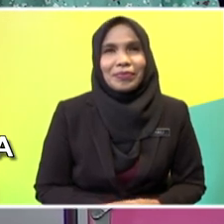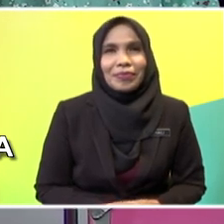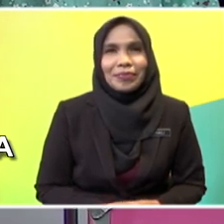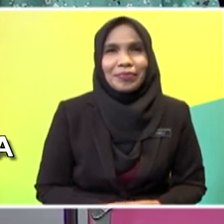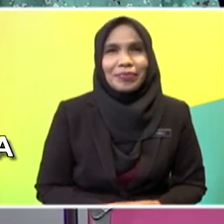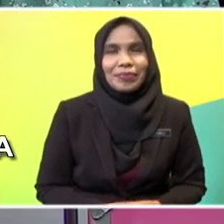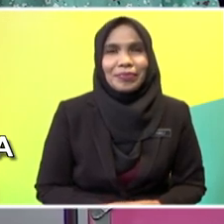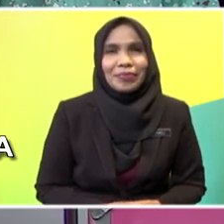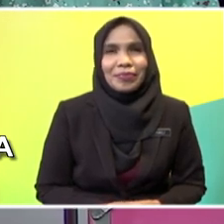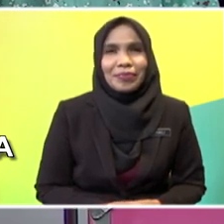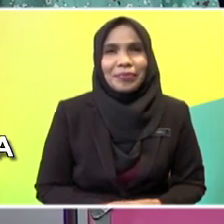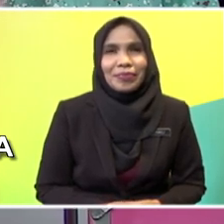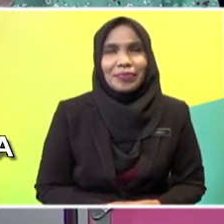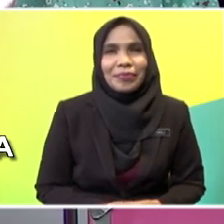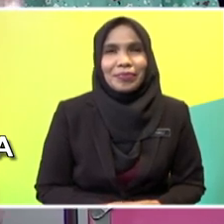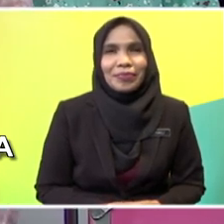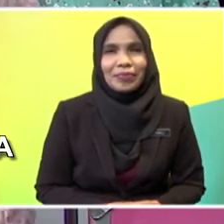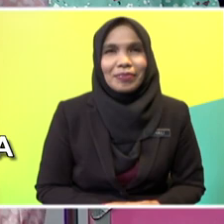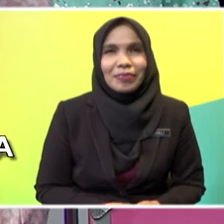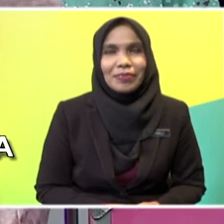Hurufnya sekejap ya Cikgu.